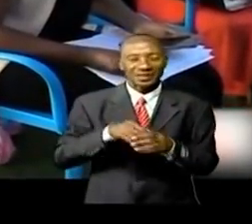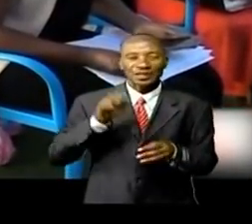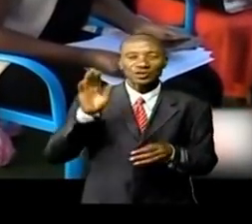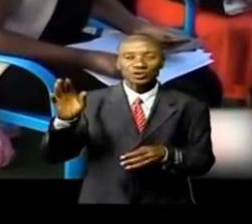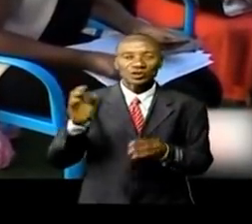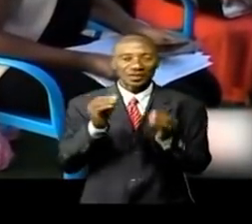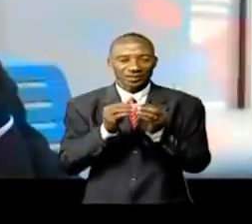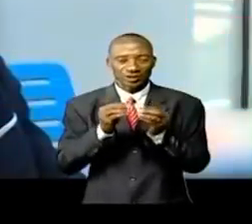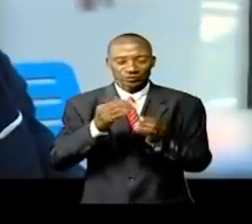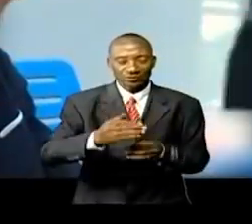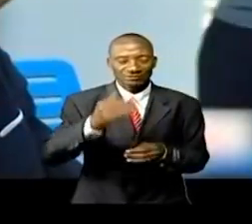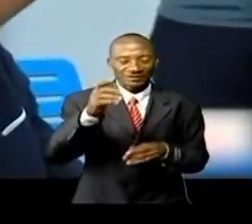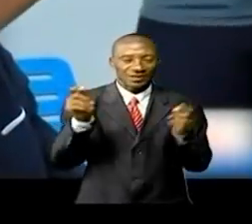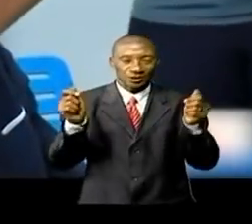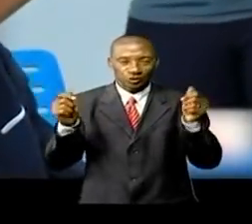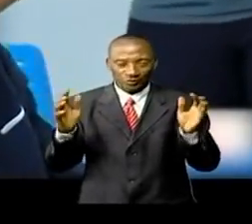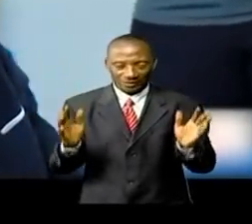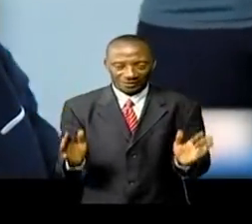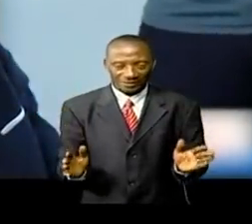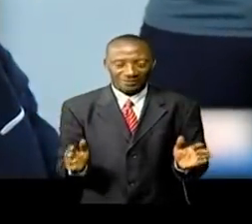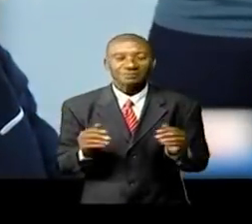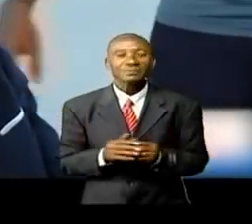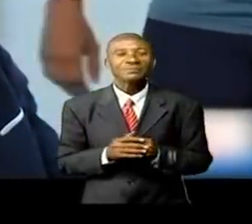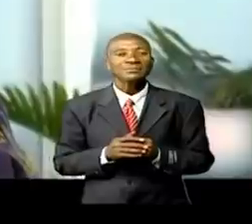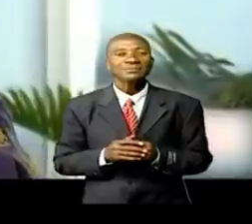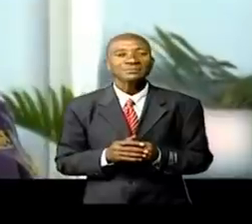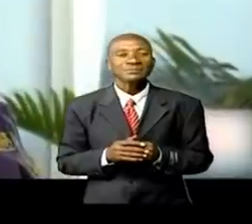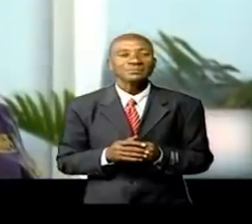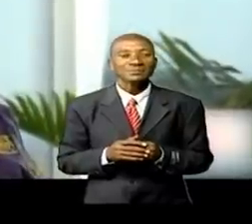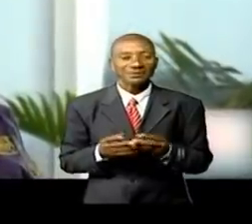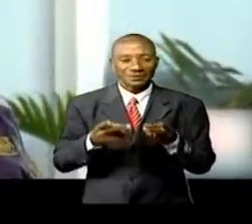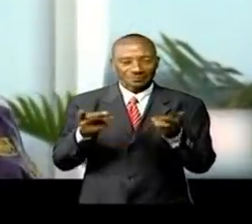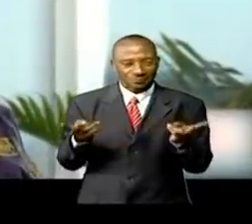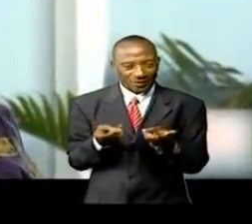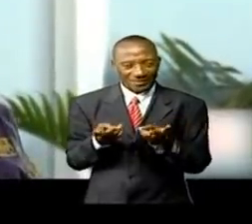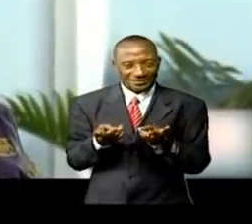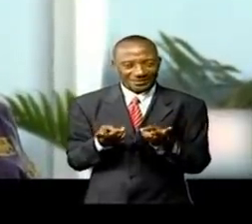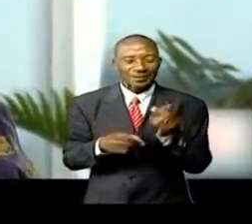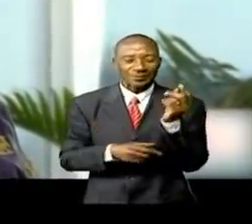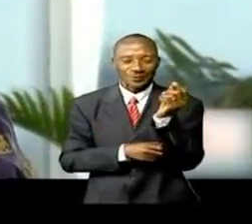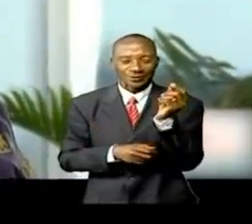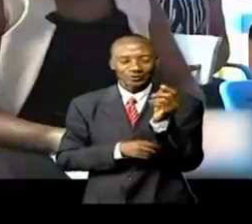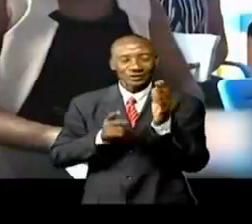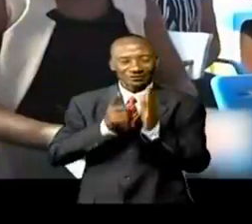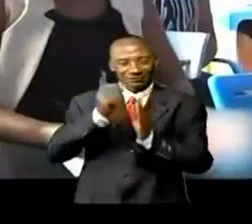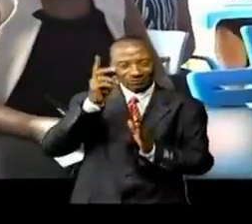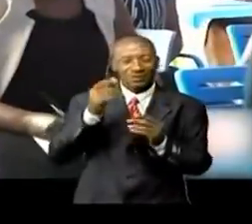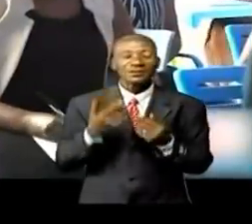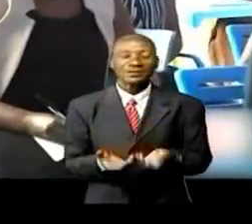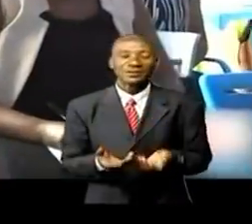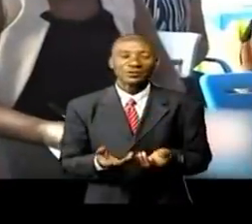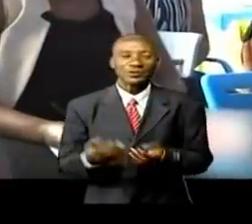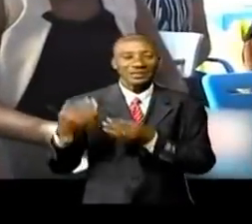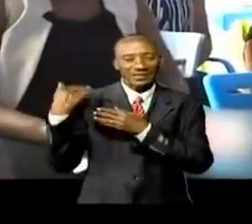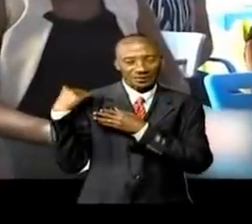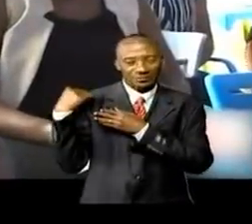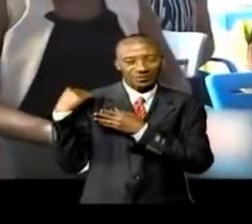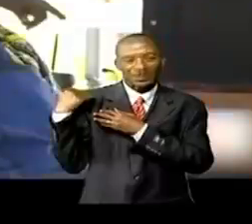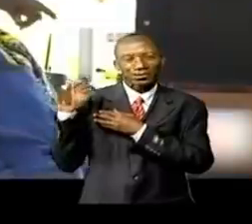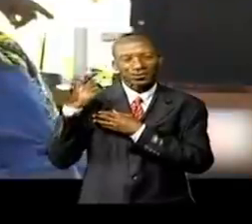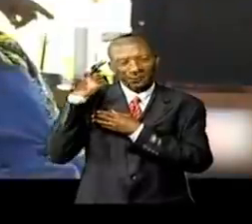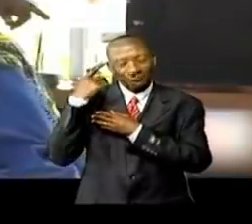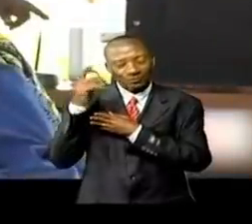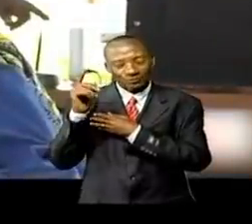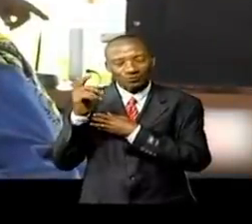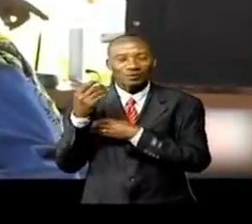16 février au vaccinodrome sur la place des Évolués, le coordonnateur du secrétariat technique de la riposte